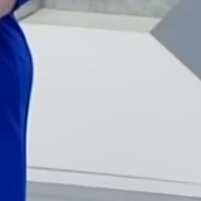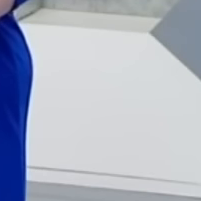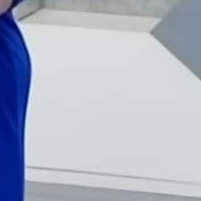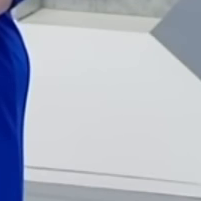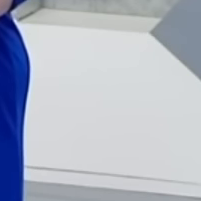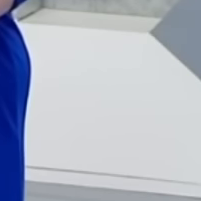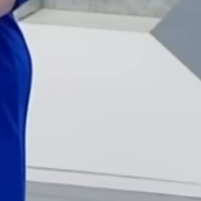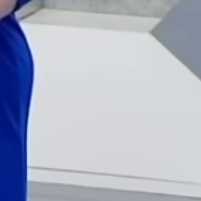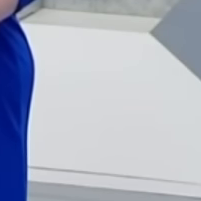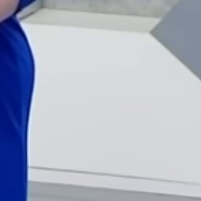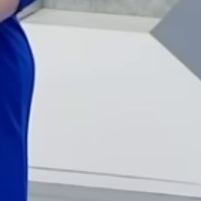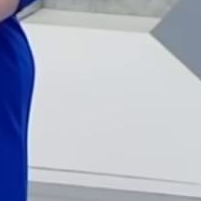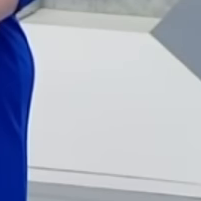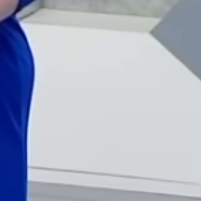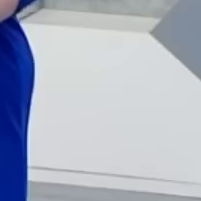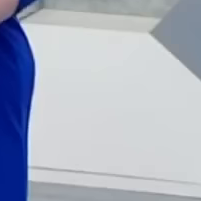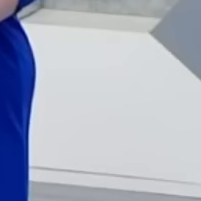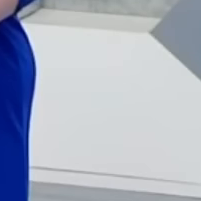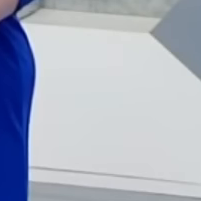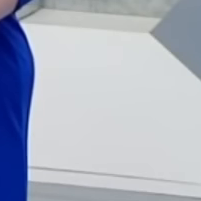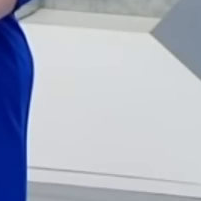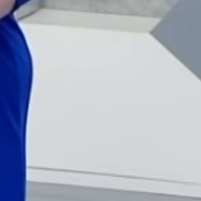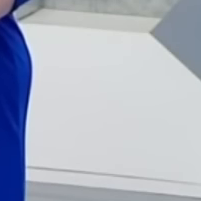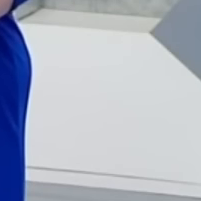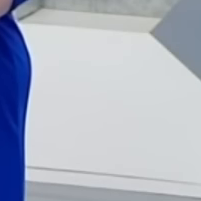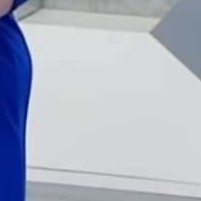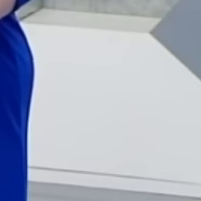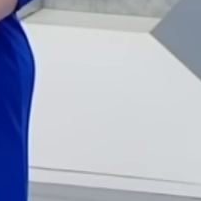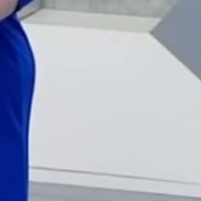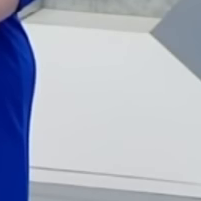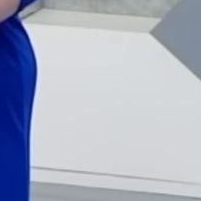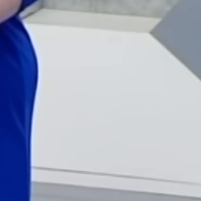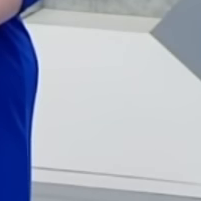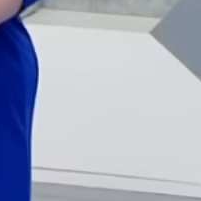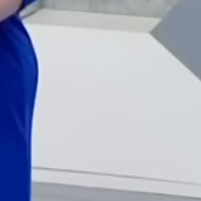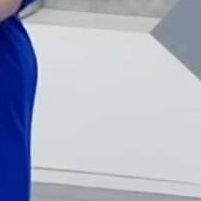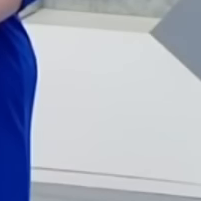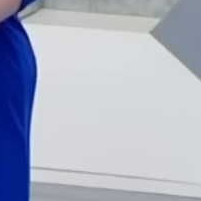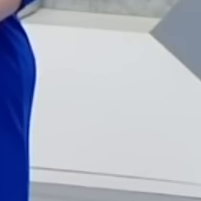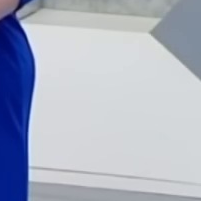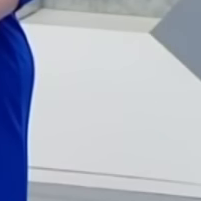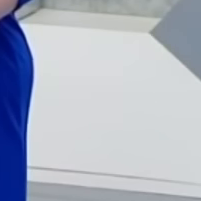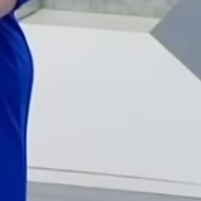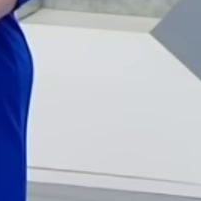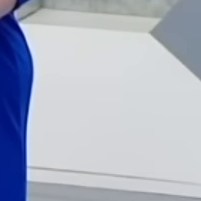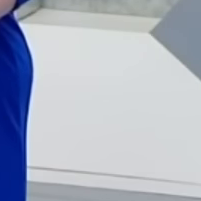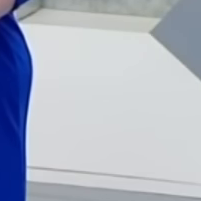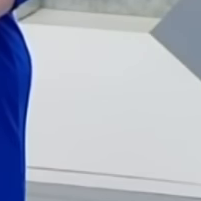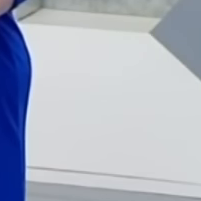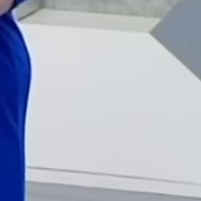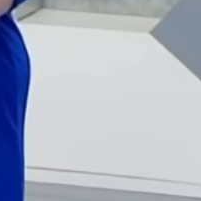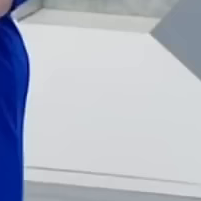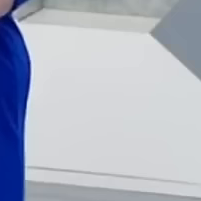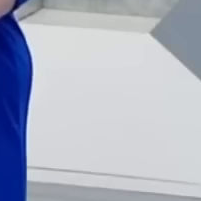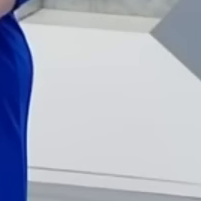YouTube sa mga kapuso naman abroad subaybayan niyo kami sa JM pinoy tv at sa www.gmanews.tv